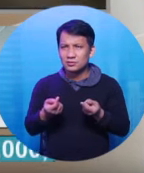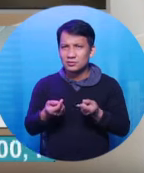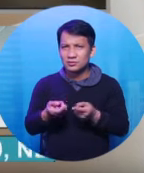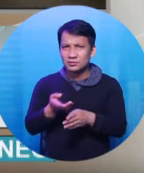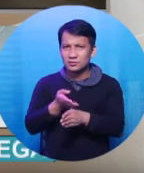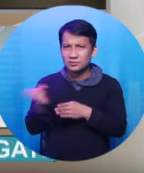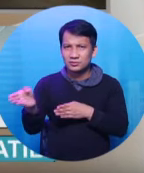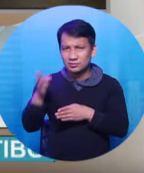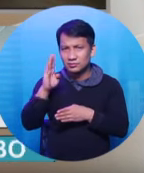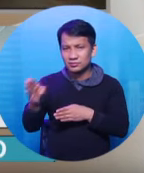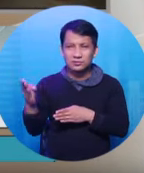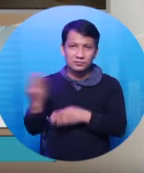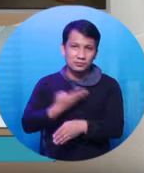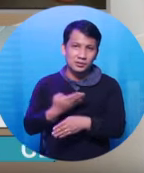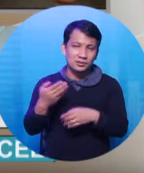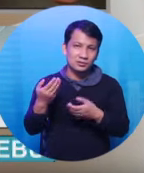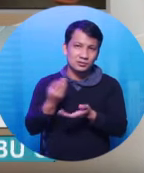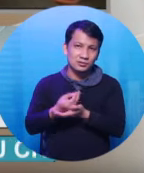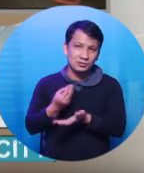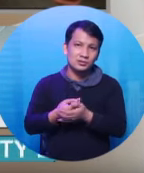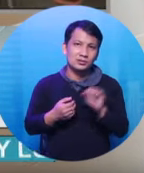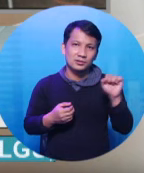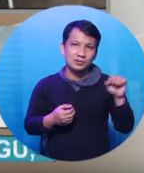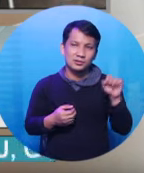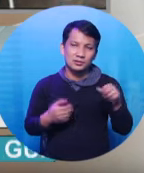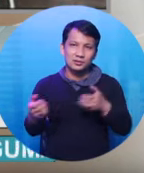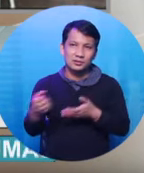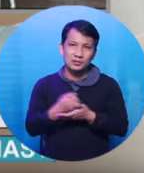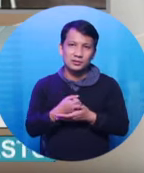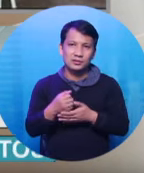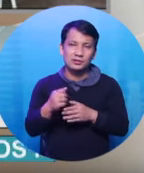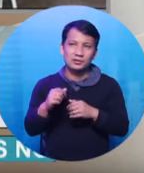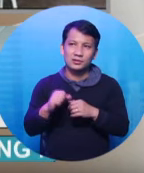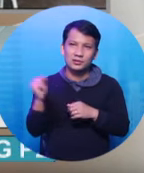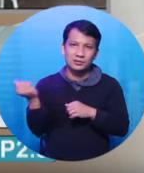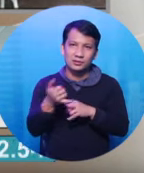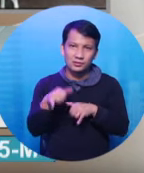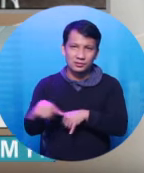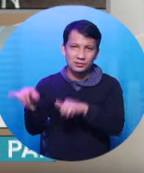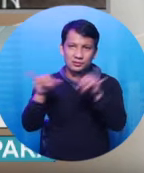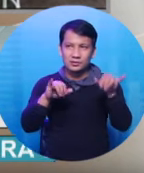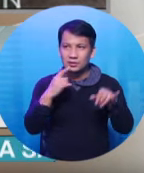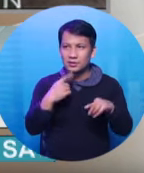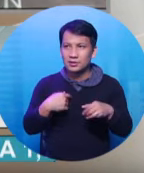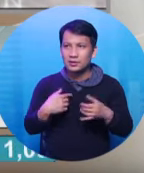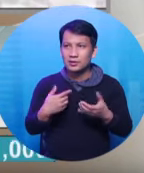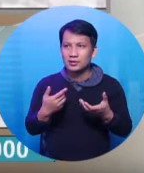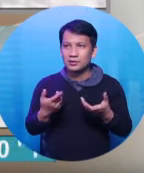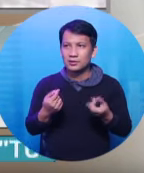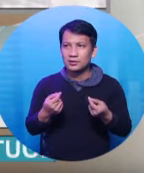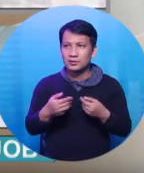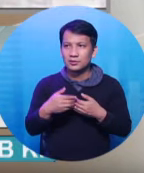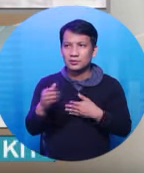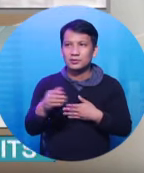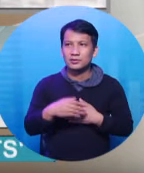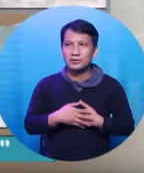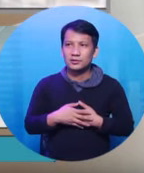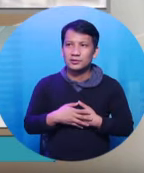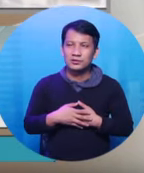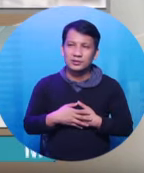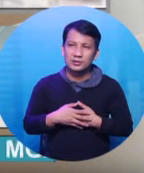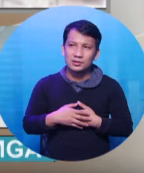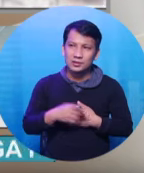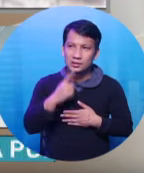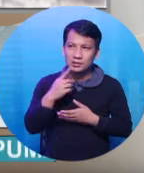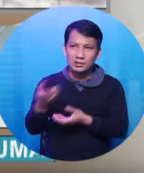You're working for your own self? Opo, per delivery po. Lahat po ng binabayad ng customer, binibigay ng